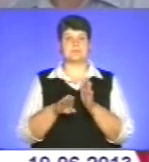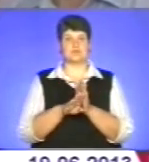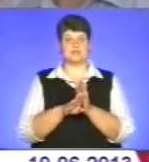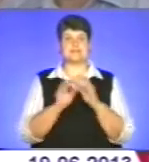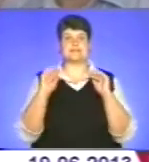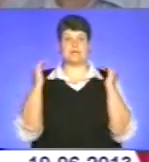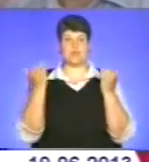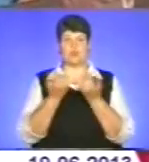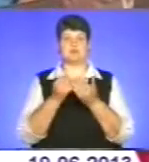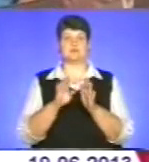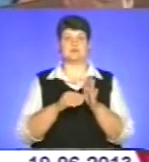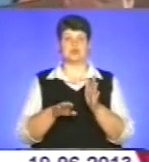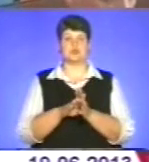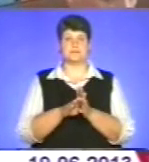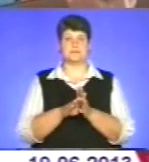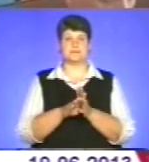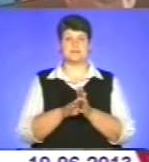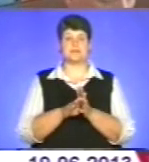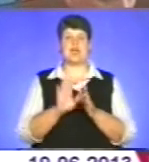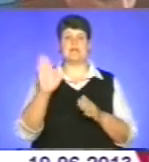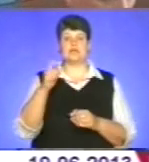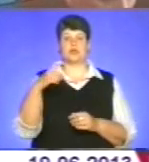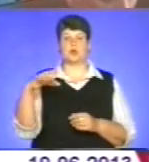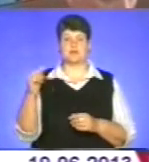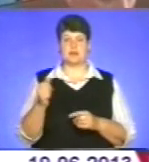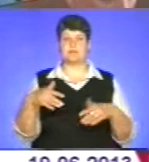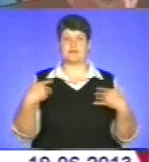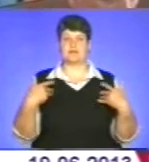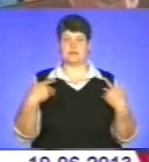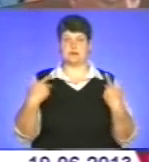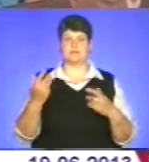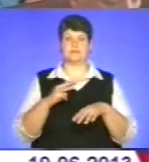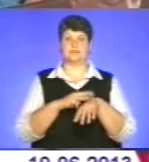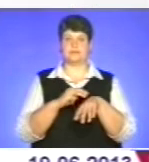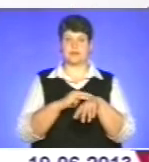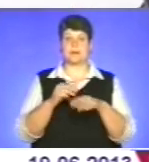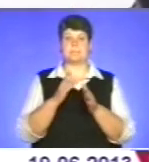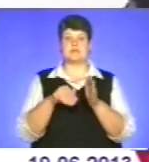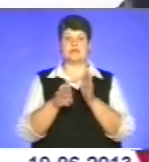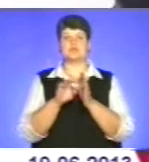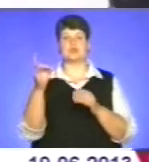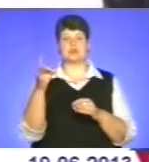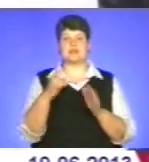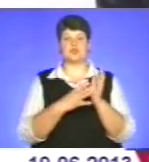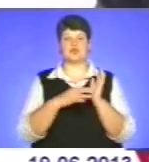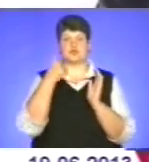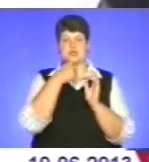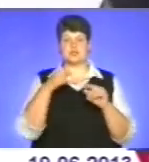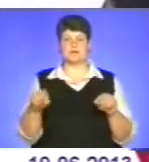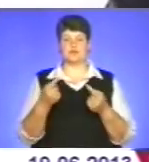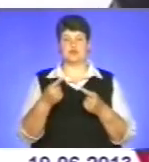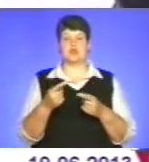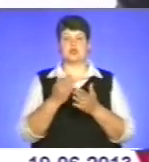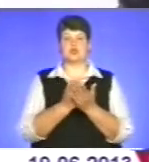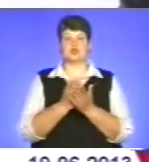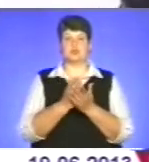з Підволочиська. Валентин Хоптян привітав правоохоронців Підволочиського району з 90-річчям створення служби дільничних